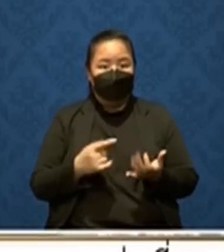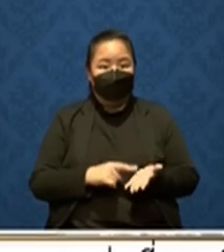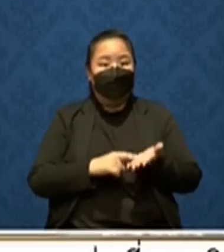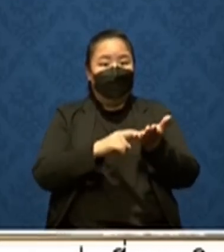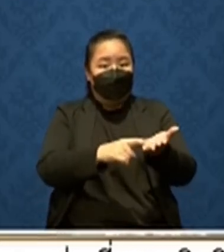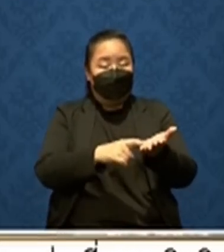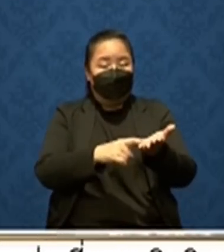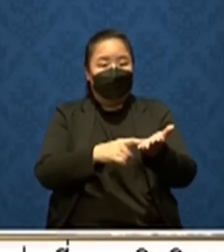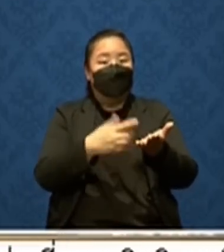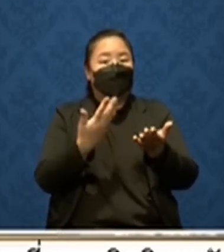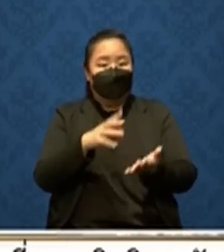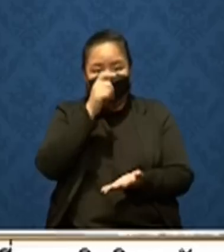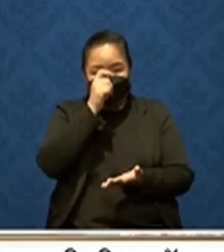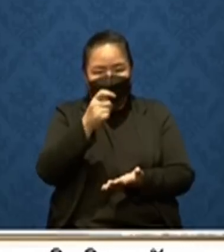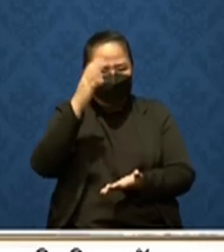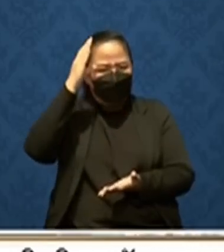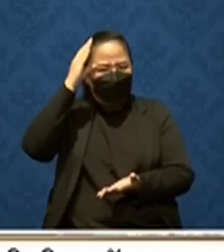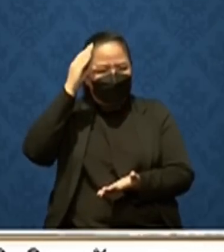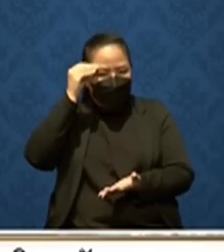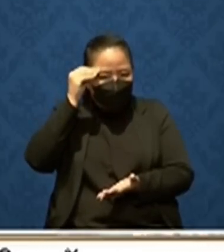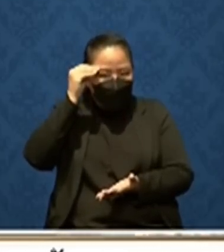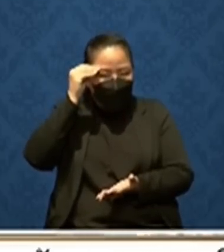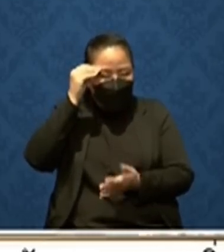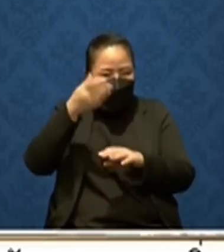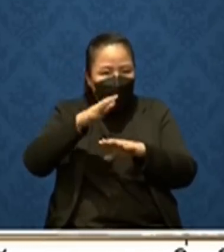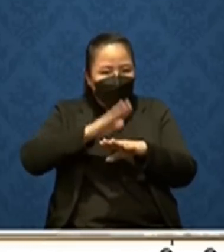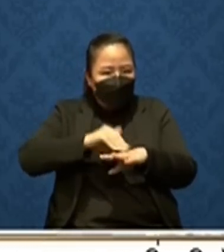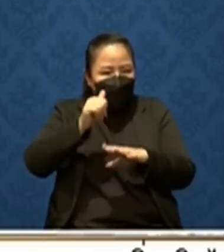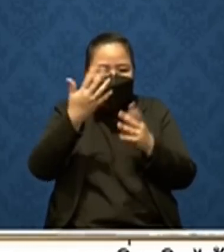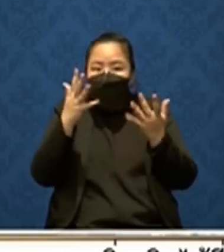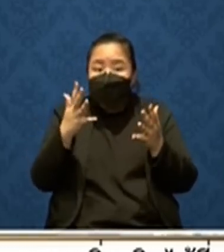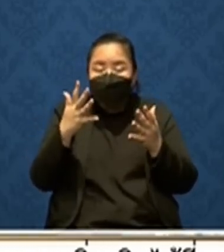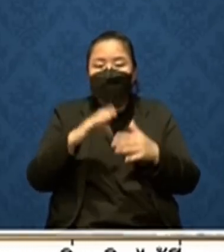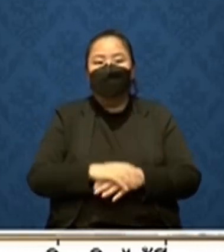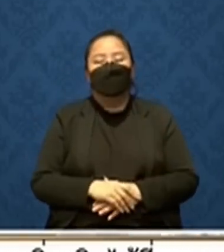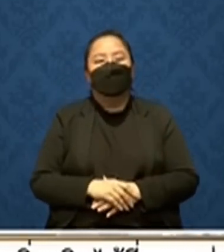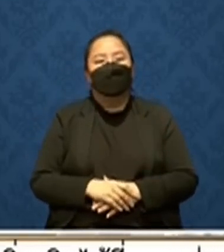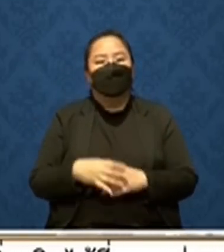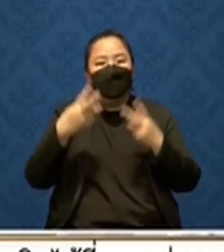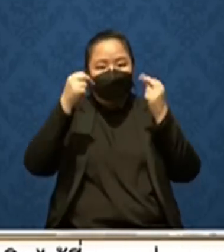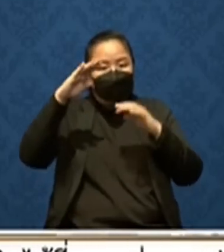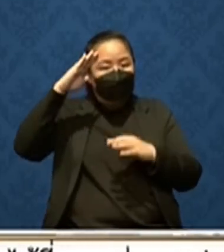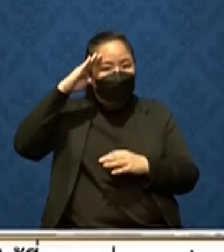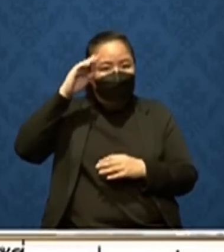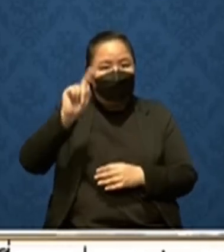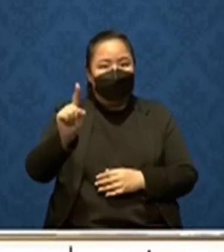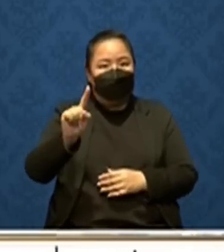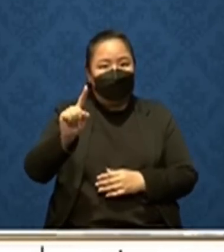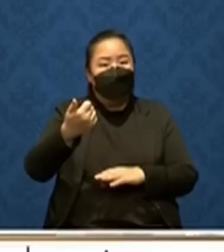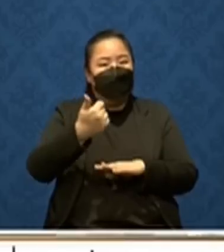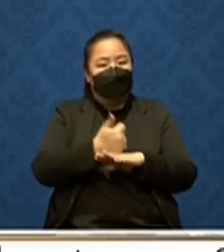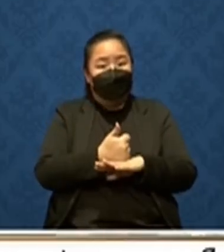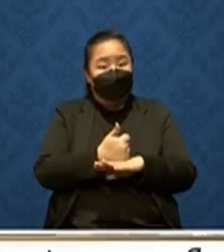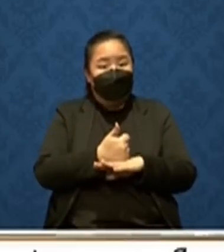ด้วยความเคารพนอกจากขาดความรู้ความสามารถและเนี่ยหน้าพลเอกประยุทธ์จันทร์โอชาถือว่าเป็นผู้นำ